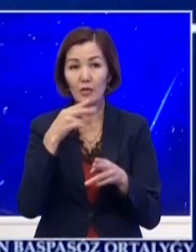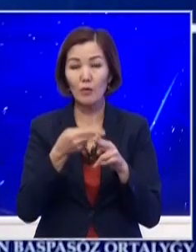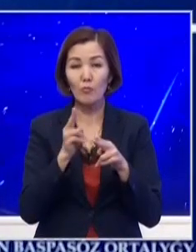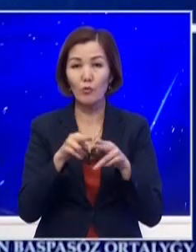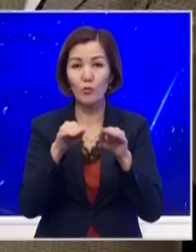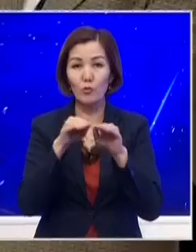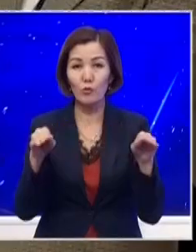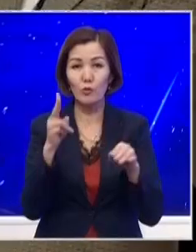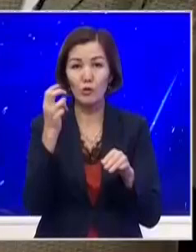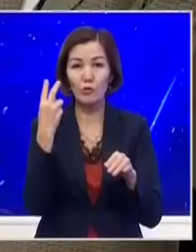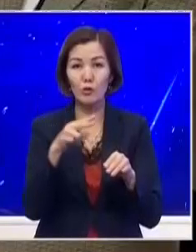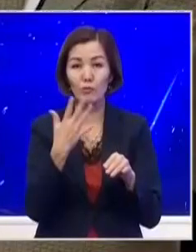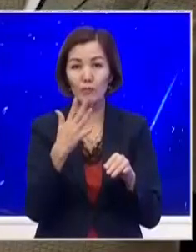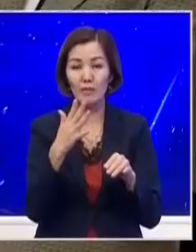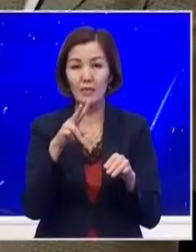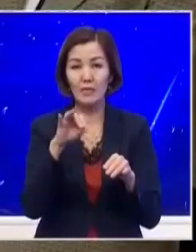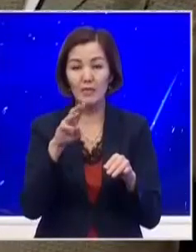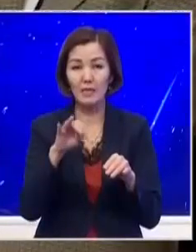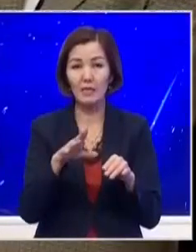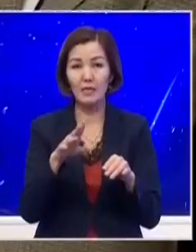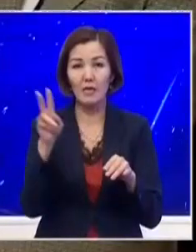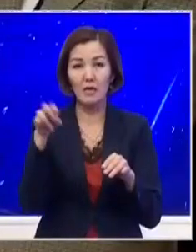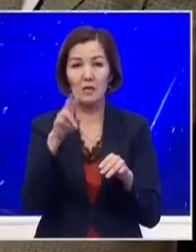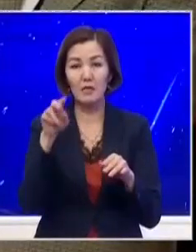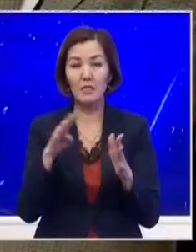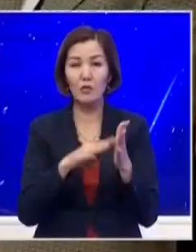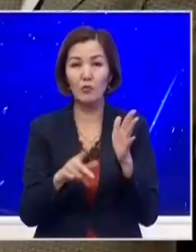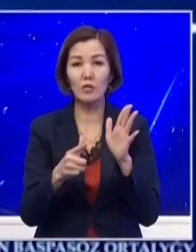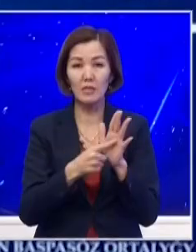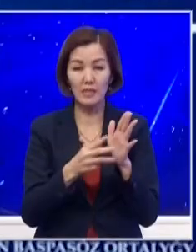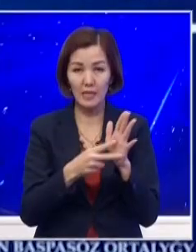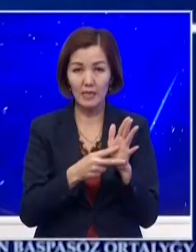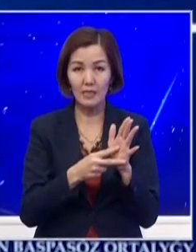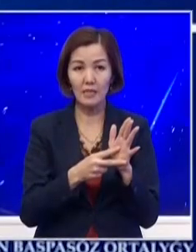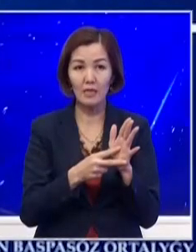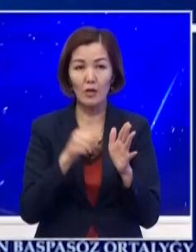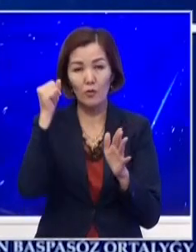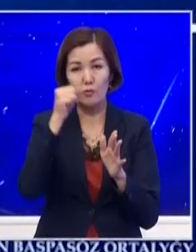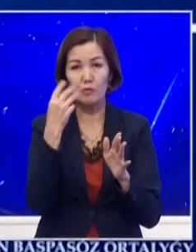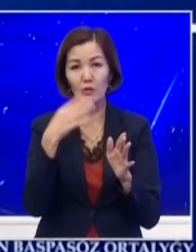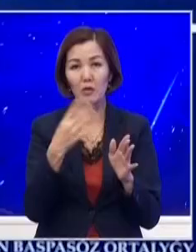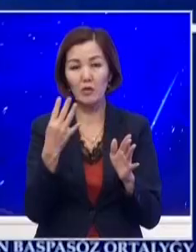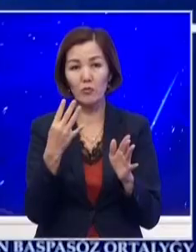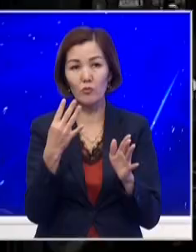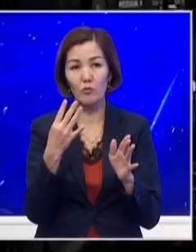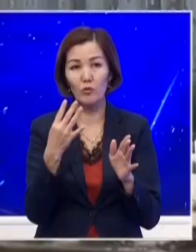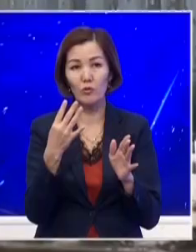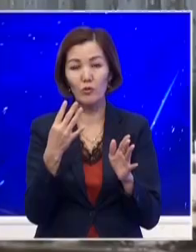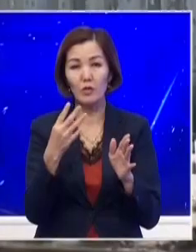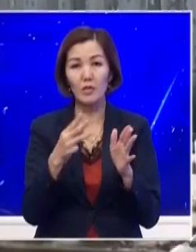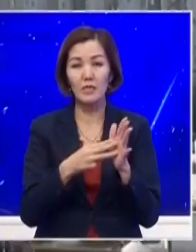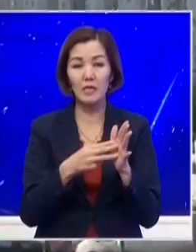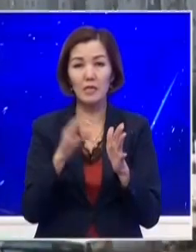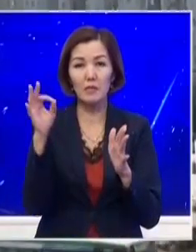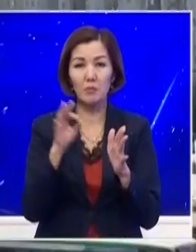көрсеткіш 225 литр. Қырғызстанда 98 литр, Өзбекстанда 44 литр, немесе 8 есе төмен.